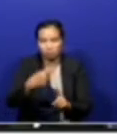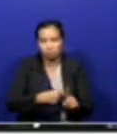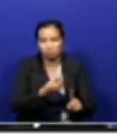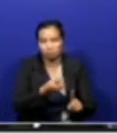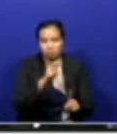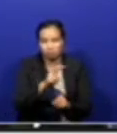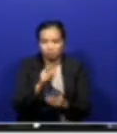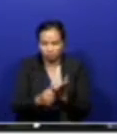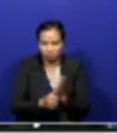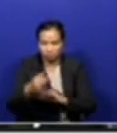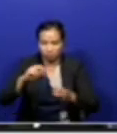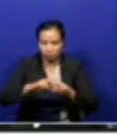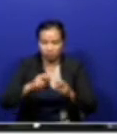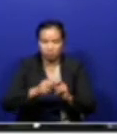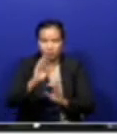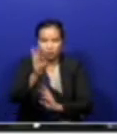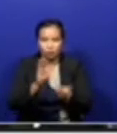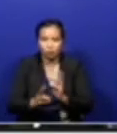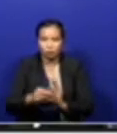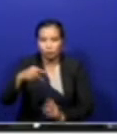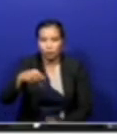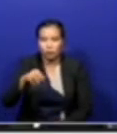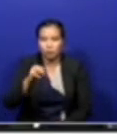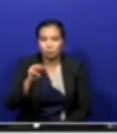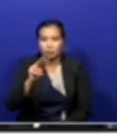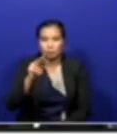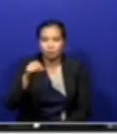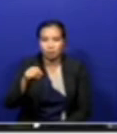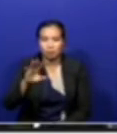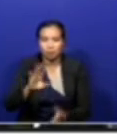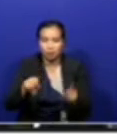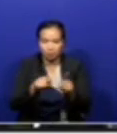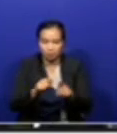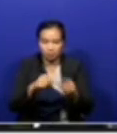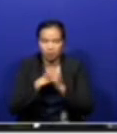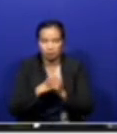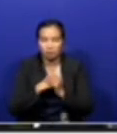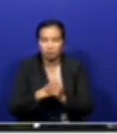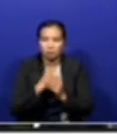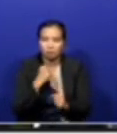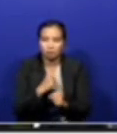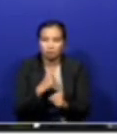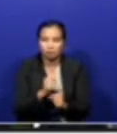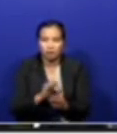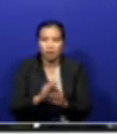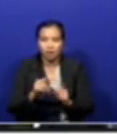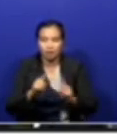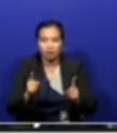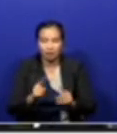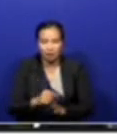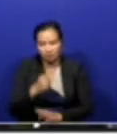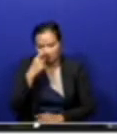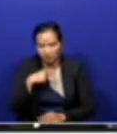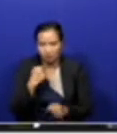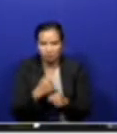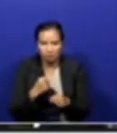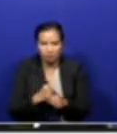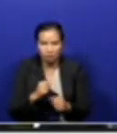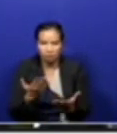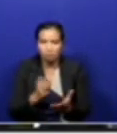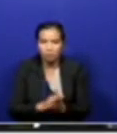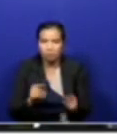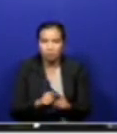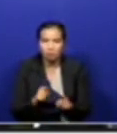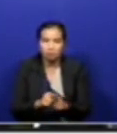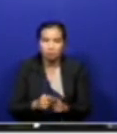ชาติเรื่องแก้ไขปัญหาฝุ่นละออง PM 2.5 เหมือนที่ปักกิ่งก็ทำมาเซี่ยงไฮ้ก็ทำ แต่บ้านเราไม่ค่อยทำครับมันเหมือนกับโย